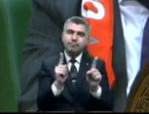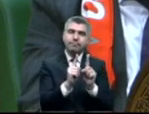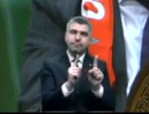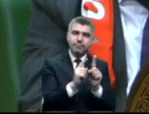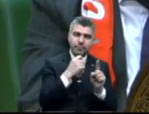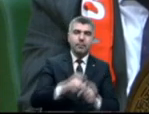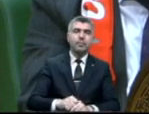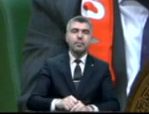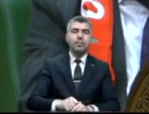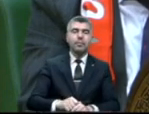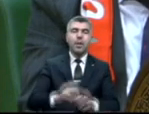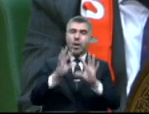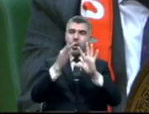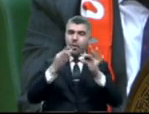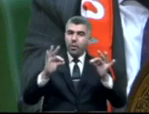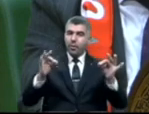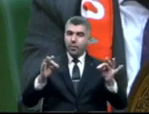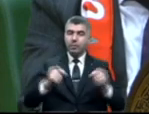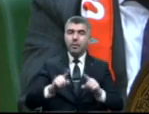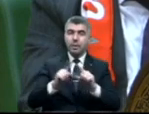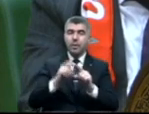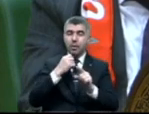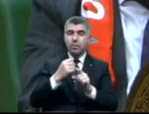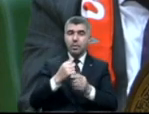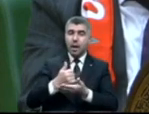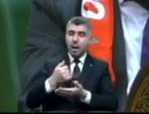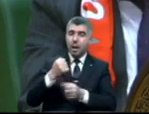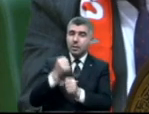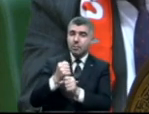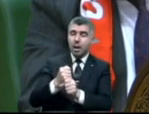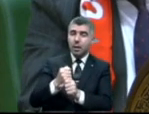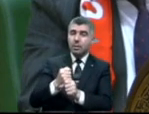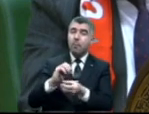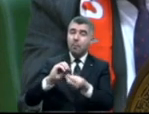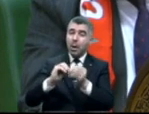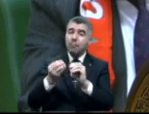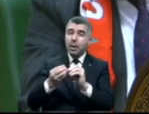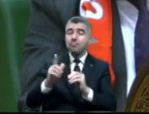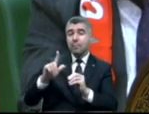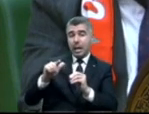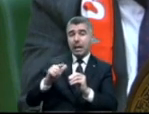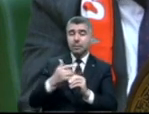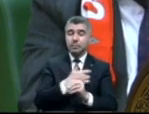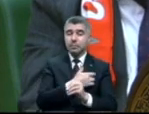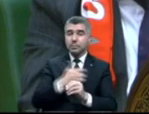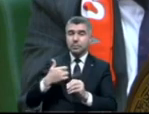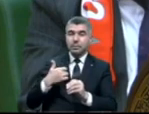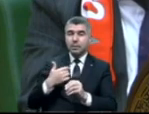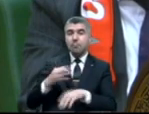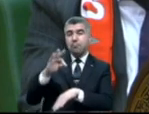سبيل المثال الحصر ما يلي: أولا رضاءة ظروف العمل والمشاكل الكبيرة المتعلقة بالصحة